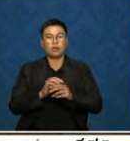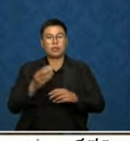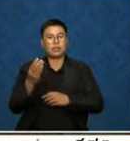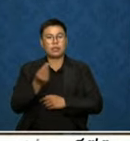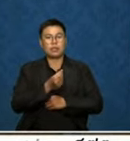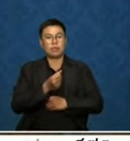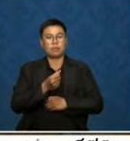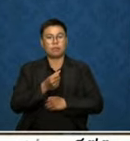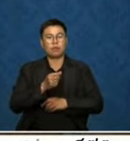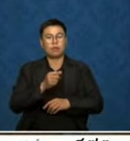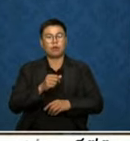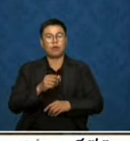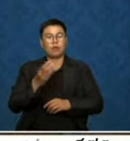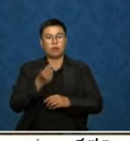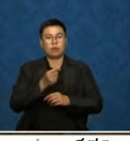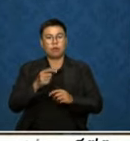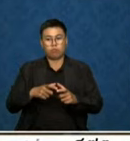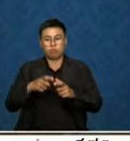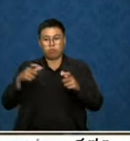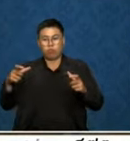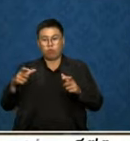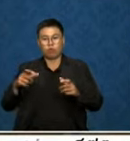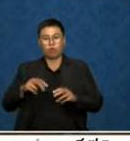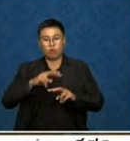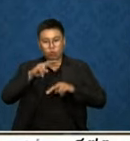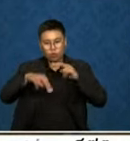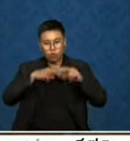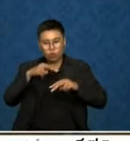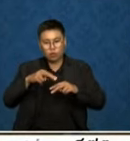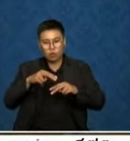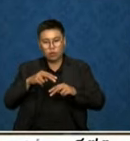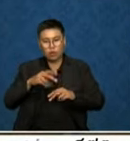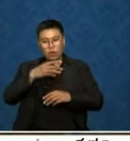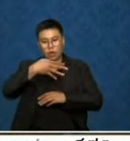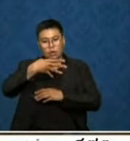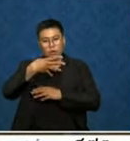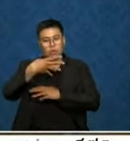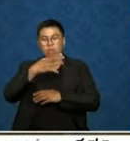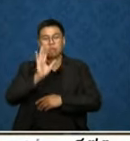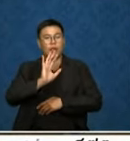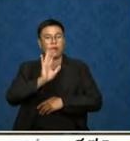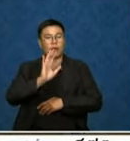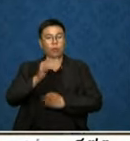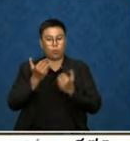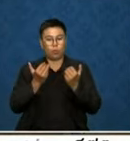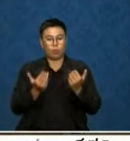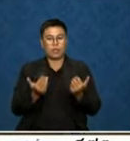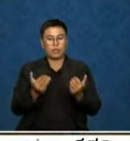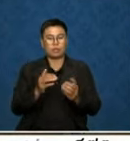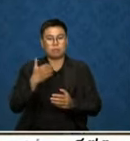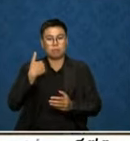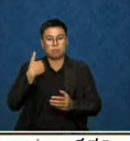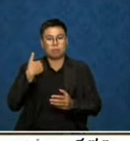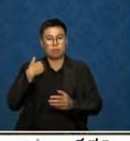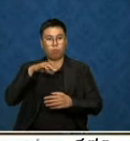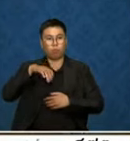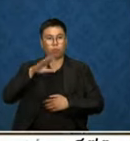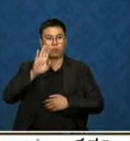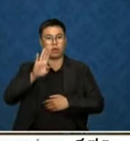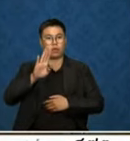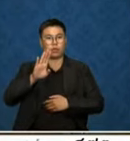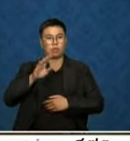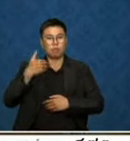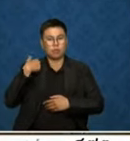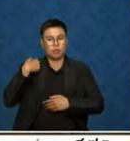ด้วยวันนี้เนี่ยเราไม่ได้ไปตรวจสอบเฉพาะดีไอคอนนะครับท่านประธานแต่วันนี้เนี่ยมีอีกหลายบริษัท